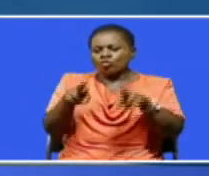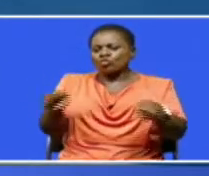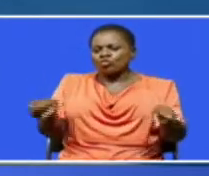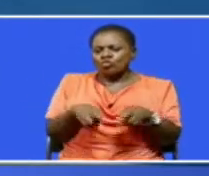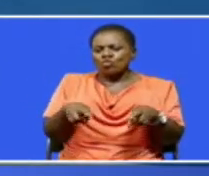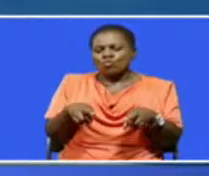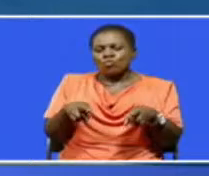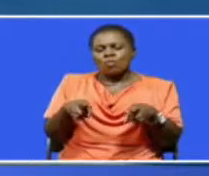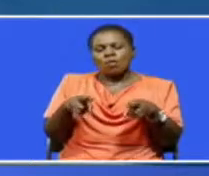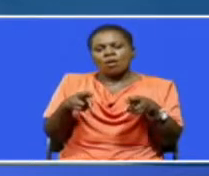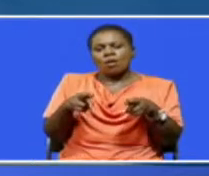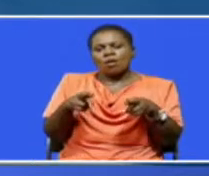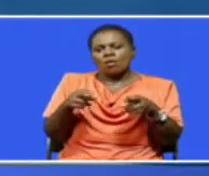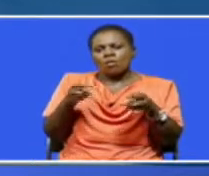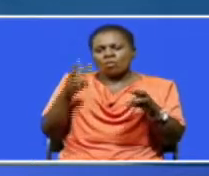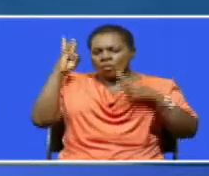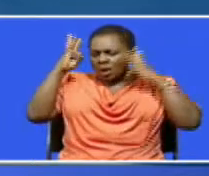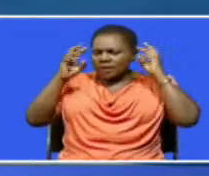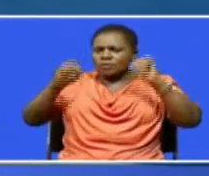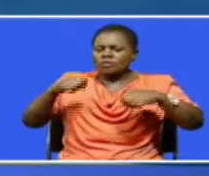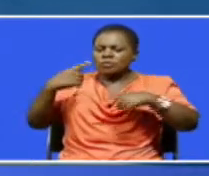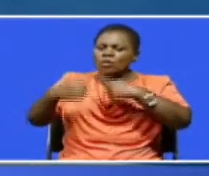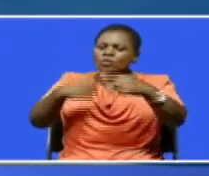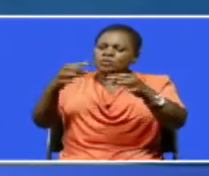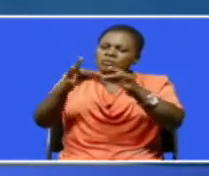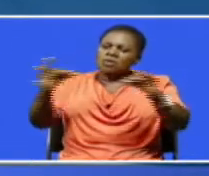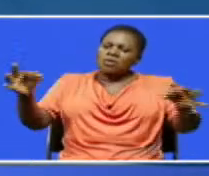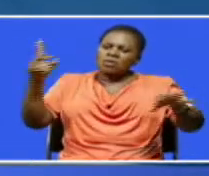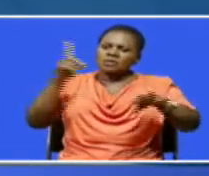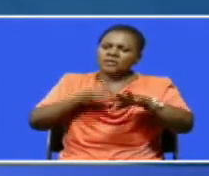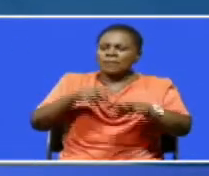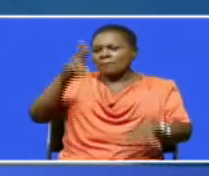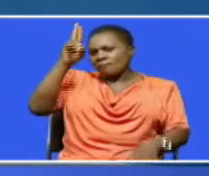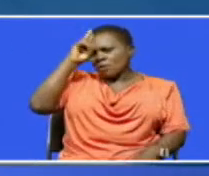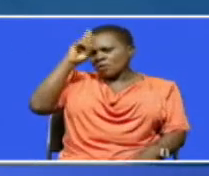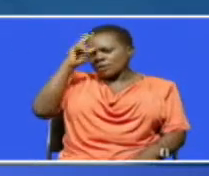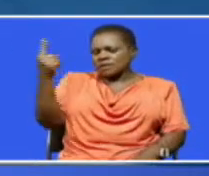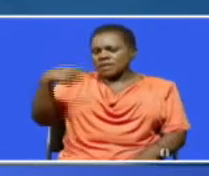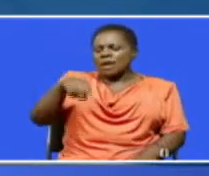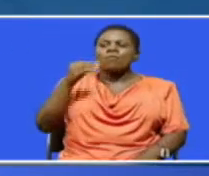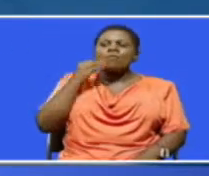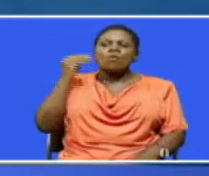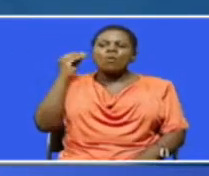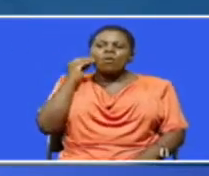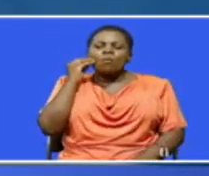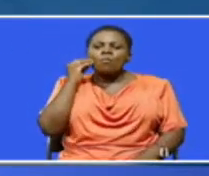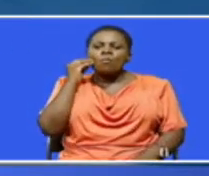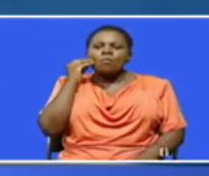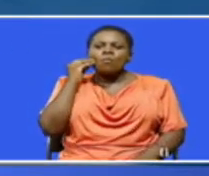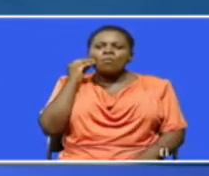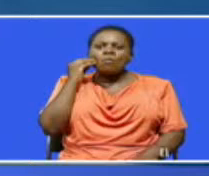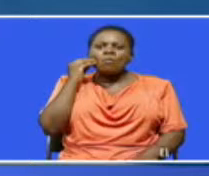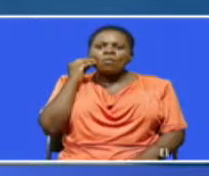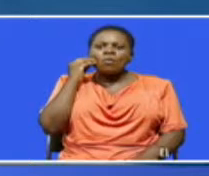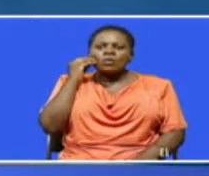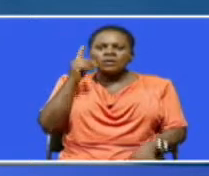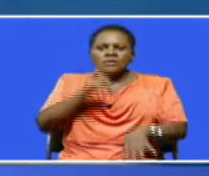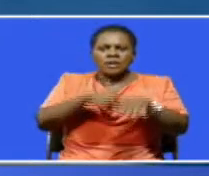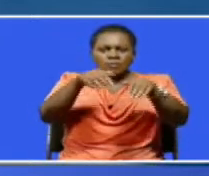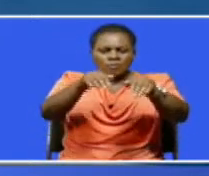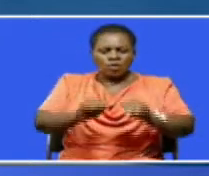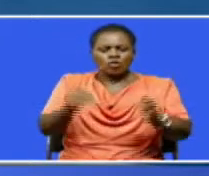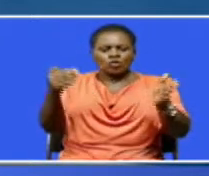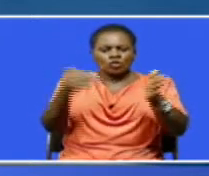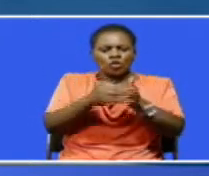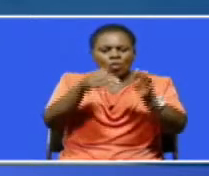maiti, wakihofia kwamba huenda mzozo huo ukaendelea kwa muda mrefu. Polisi walifika nyumbani kwa siku ya maziko na